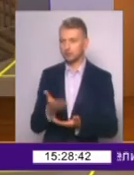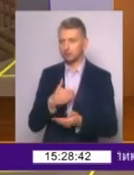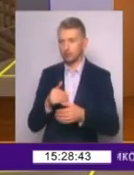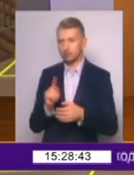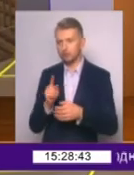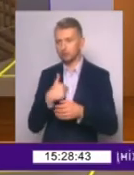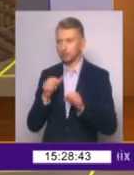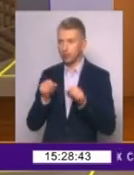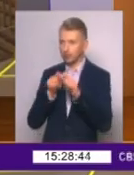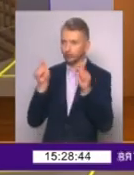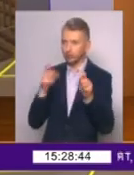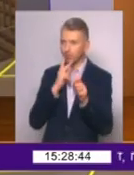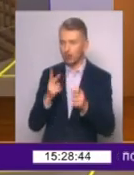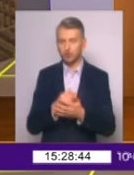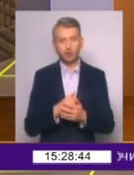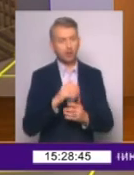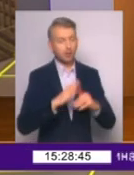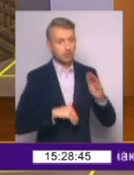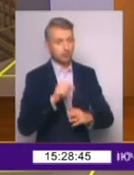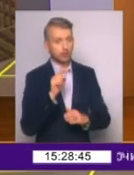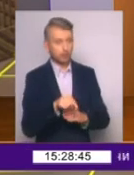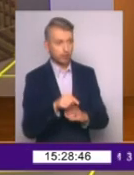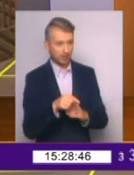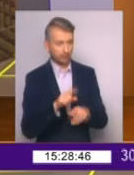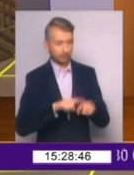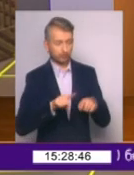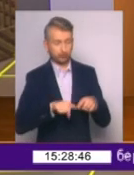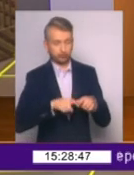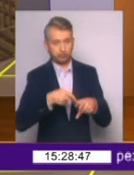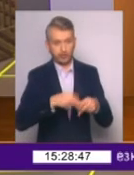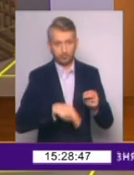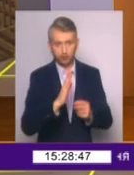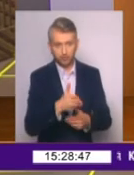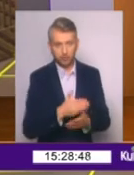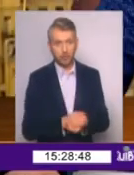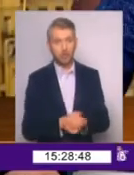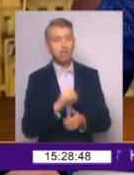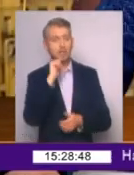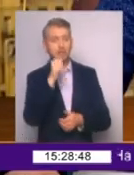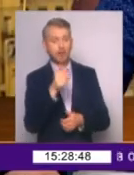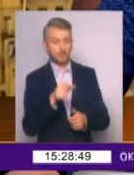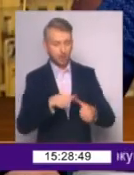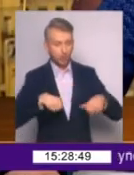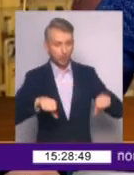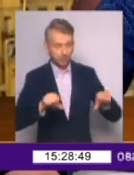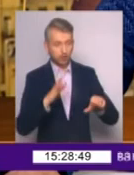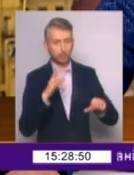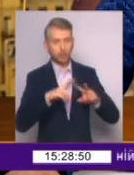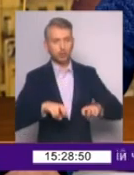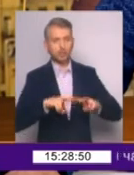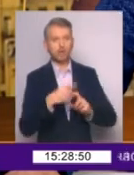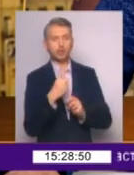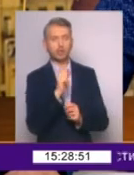зможемо зайти і побачити? Практично вона в стадії закінчення. Угу. Да, тому от завтра якраз на комісії ми теж будемо розглядати одне